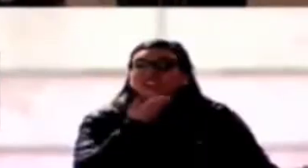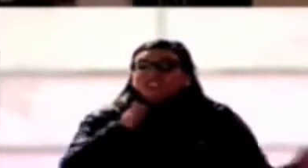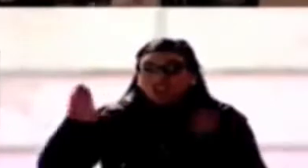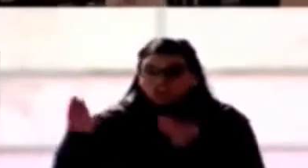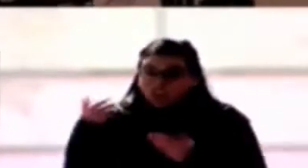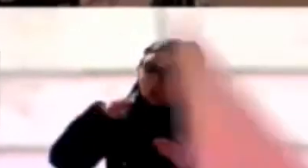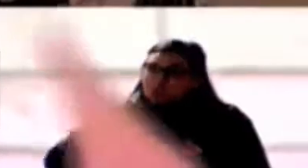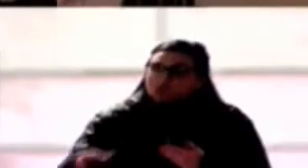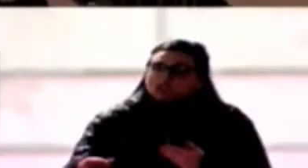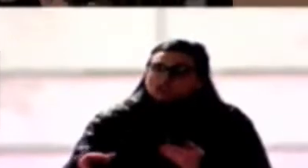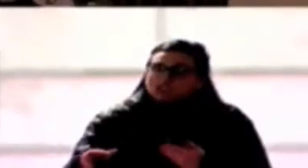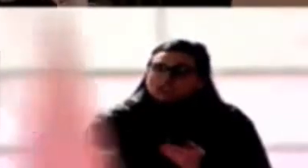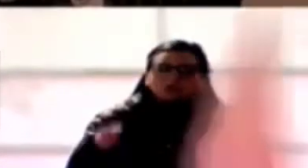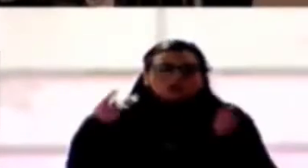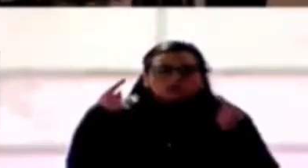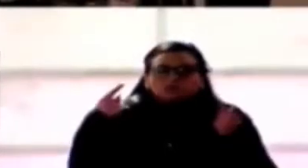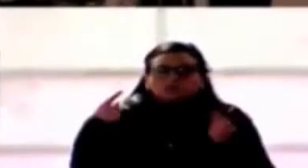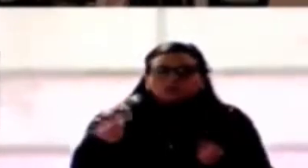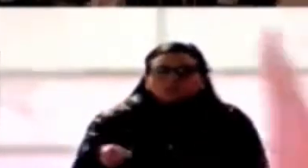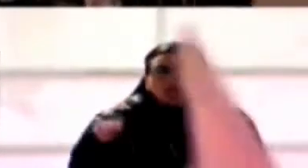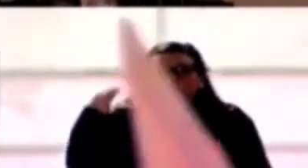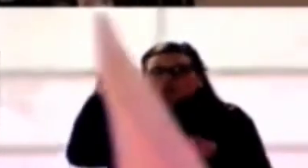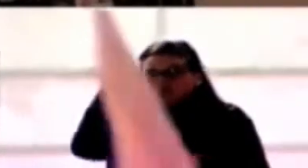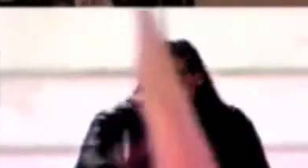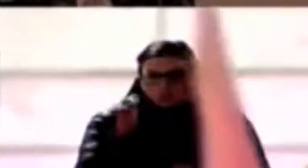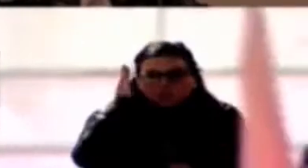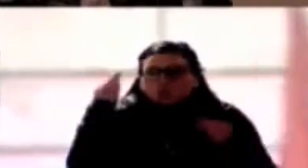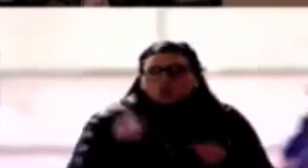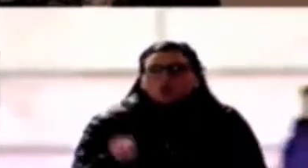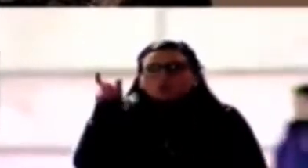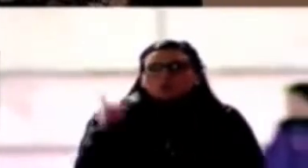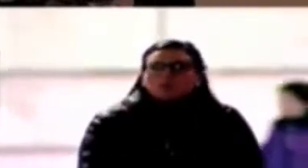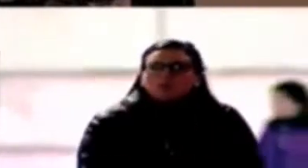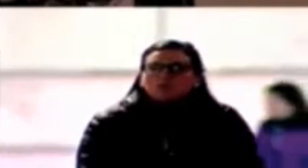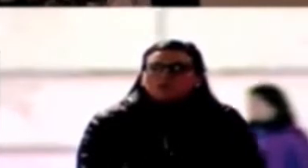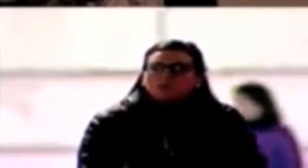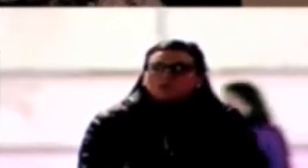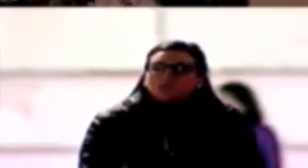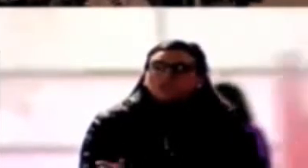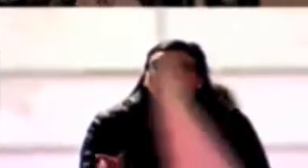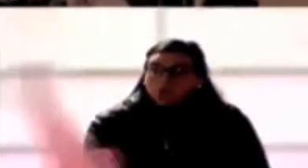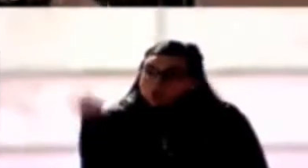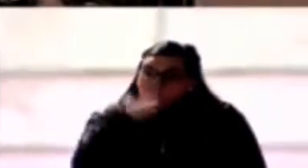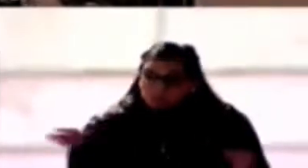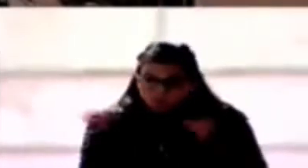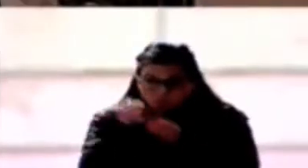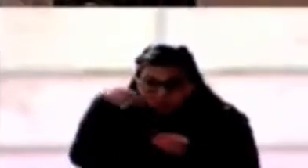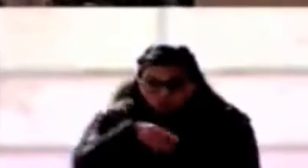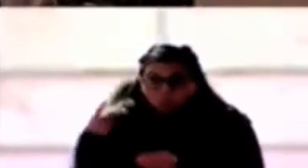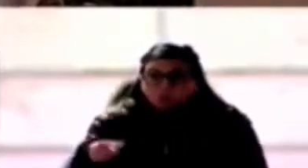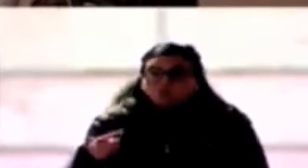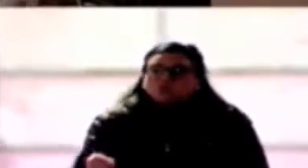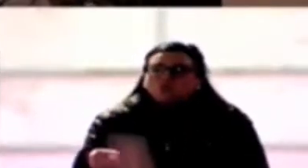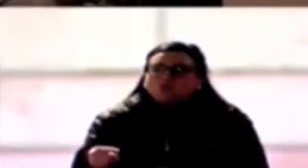quello che è stato fatto era una persona ormai nel suo stesso partito, era una persona